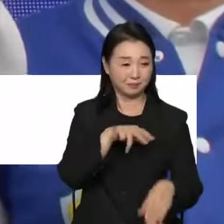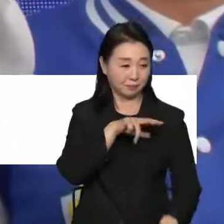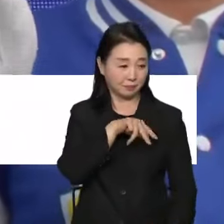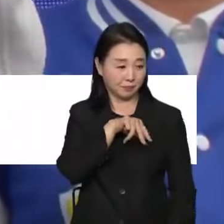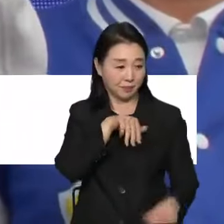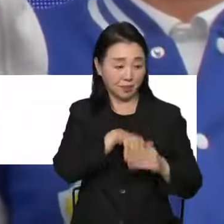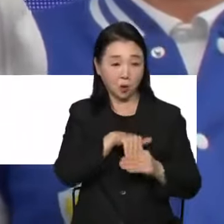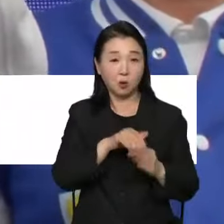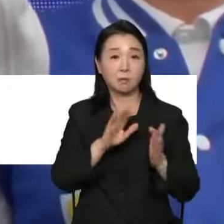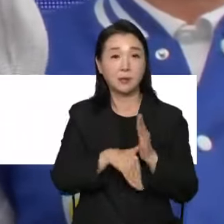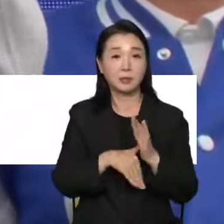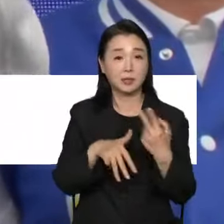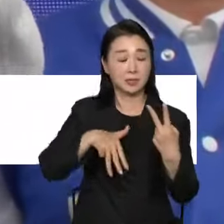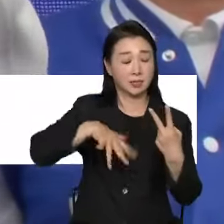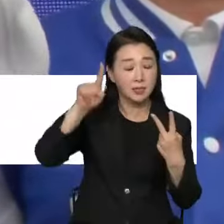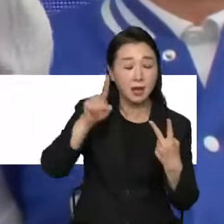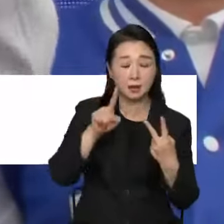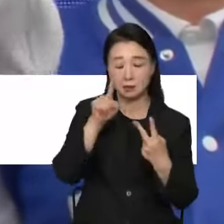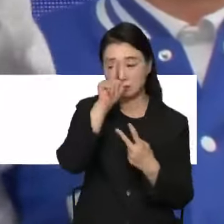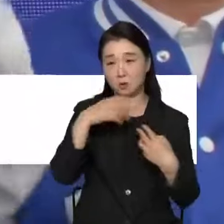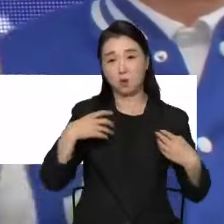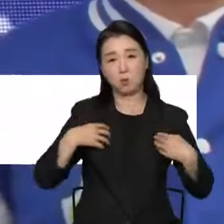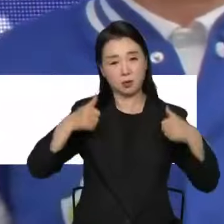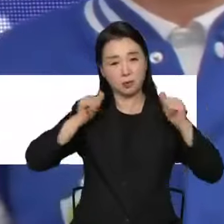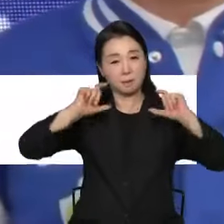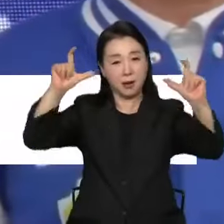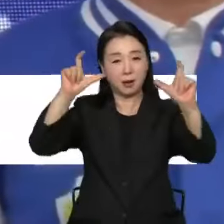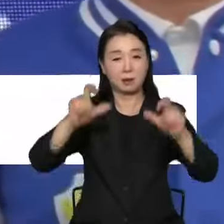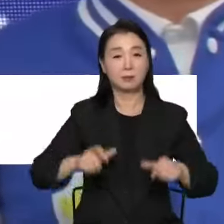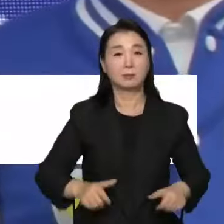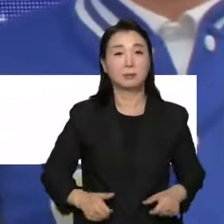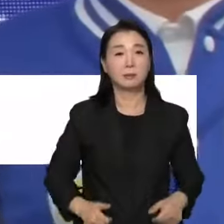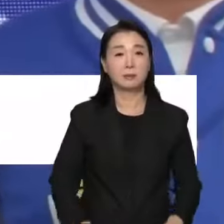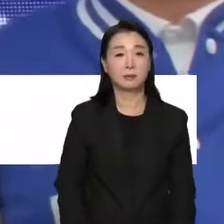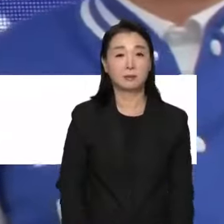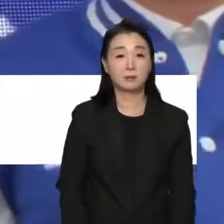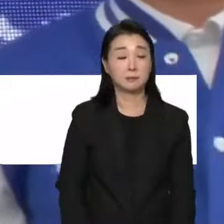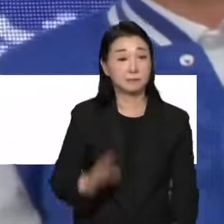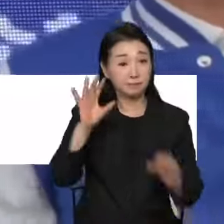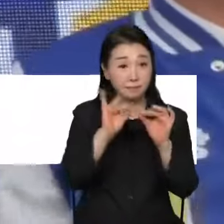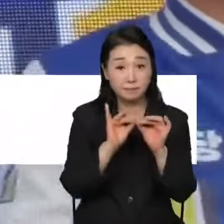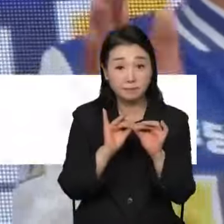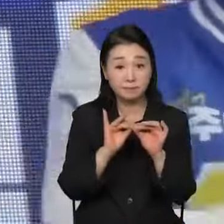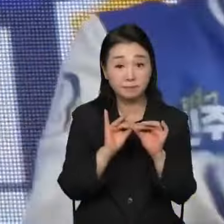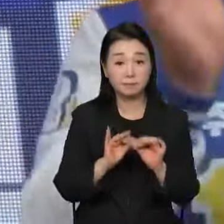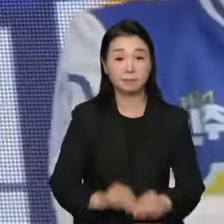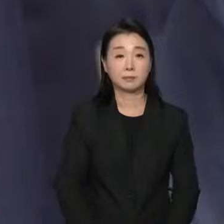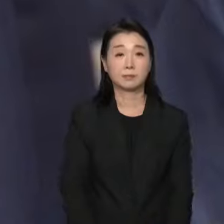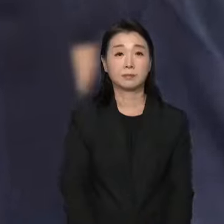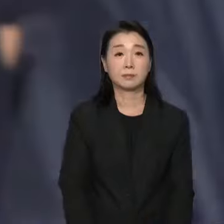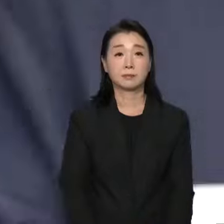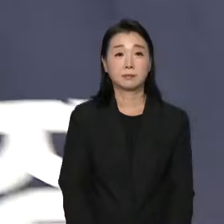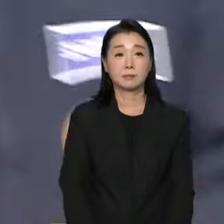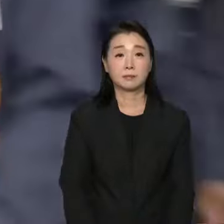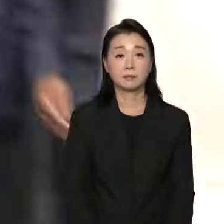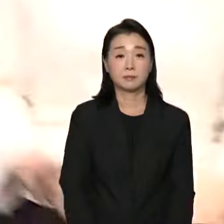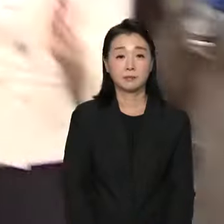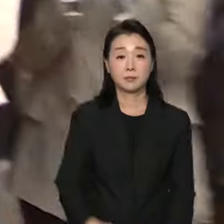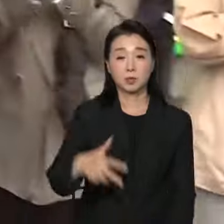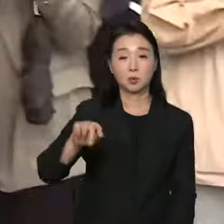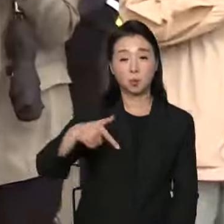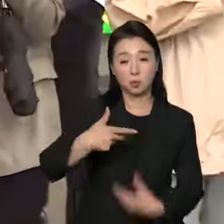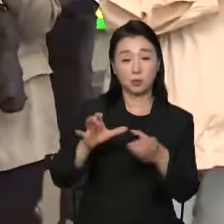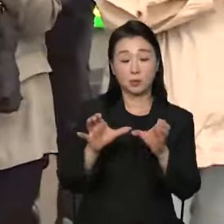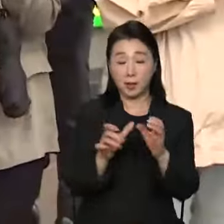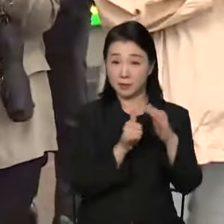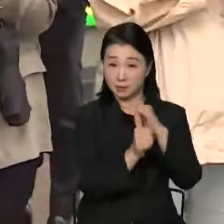보궐선거는 2차 정권 심판이어야 한다. 동의하십니까, 여러분? 조국 혁신당